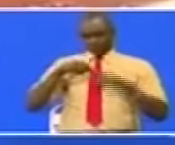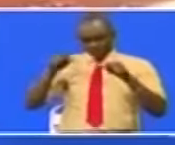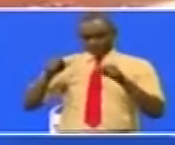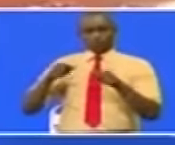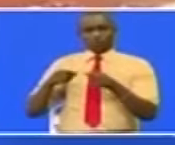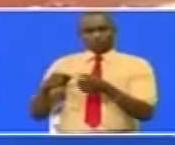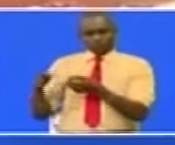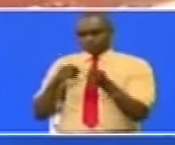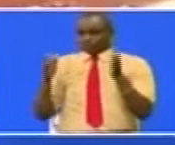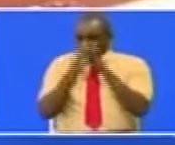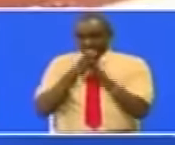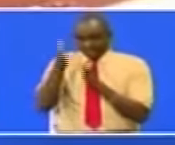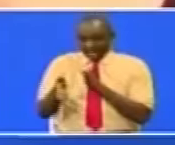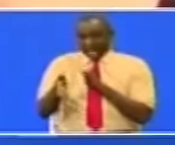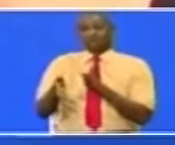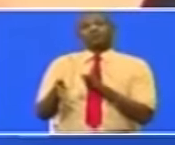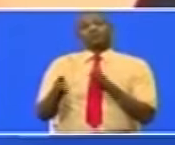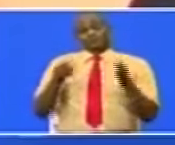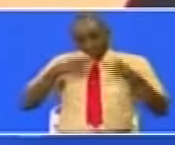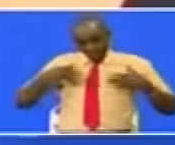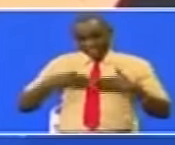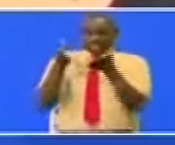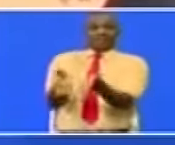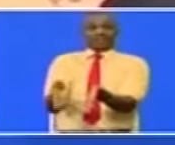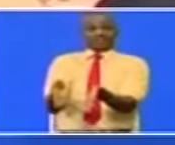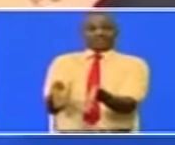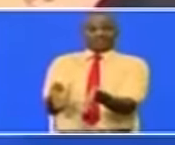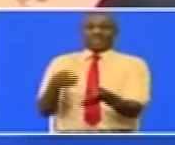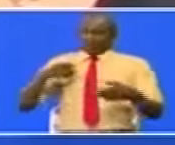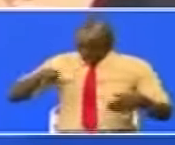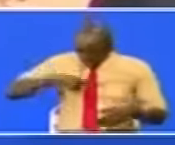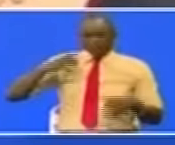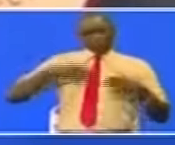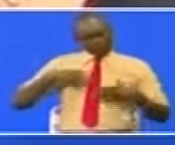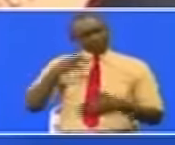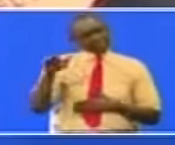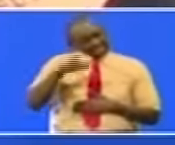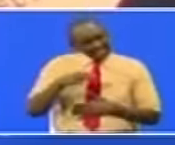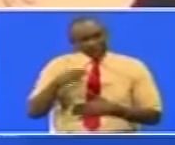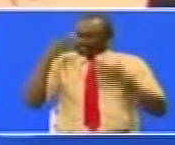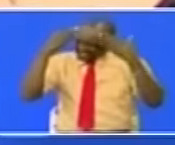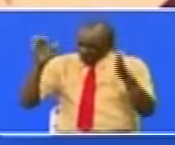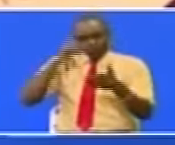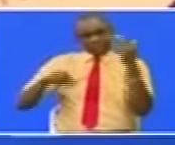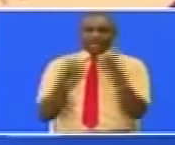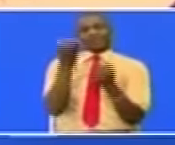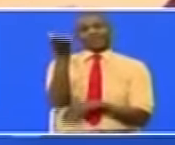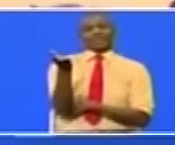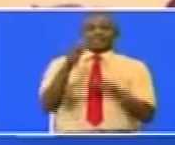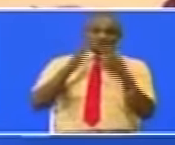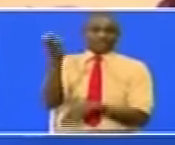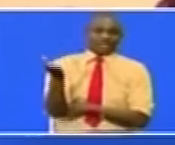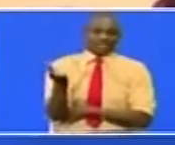aliputim Wa marehemu ukiwa ndani Sisi kama Waka Ai Wa hapa tuna fikir Hakuna Jambo Lina nelea kwa hili boma